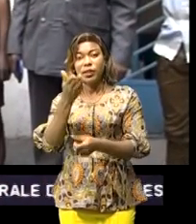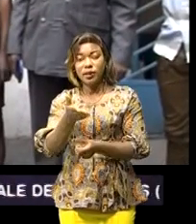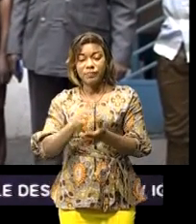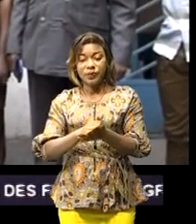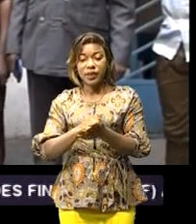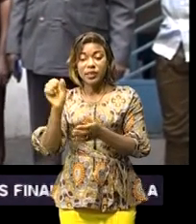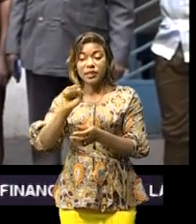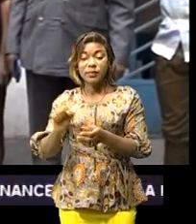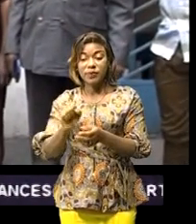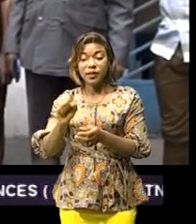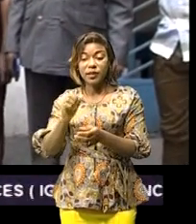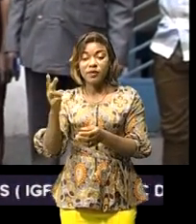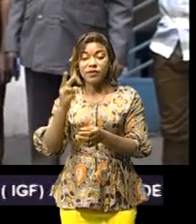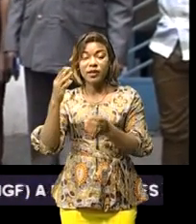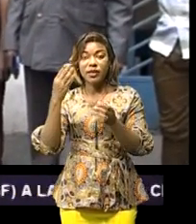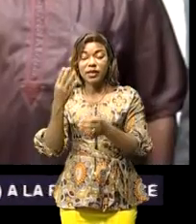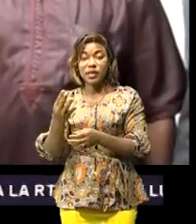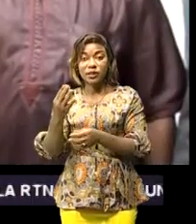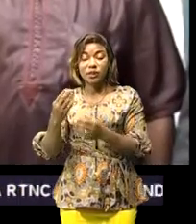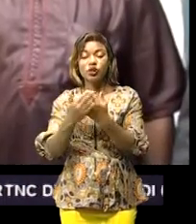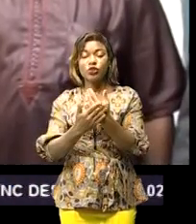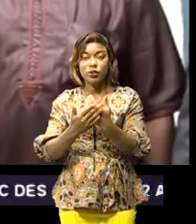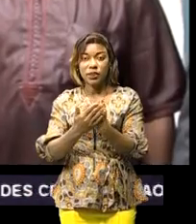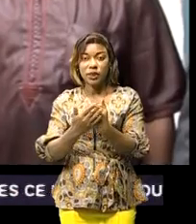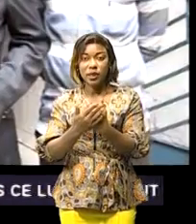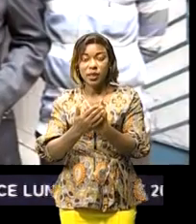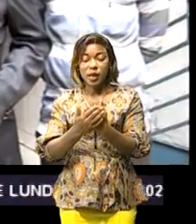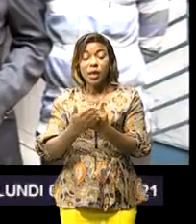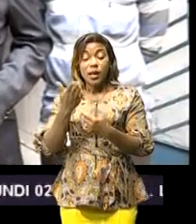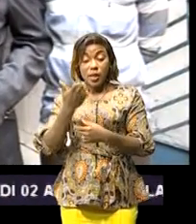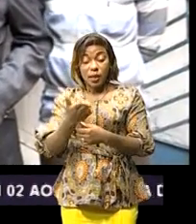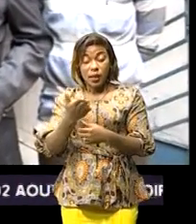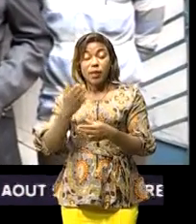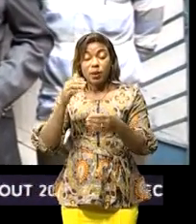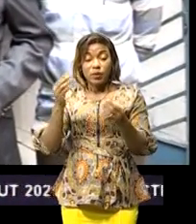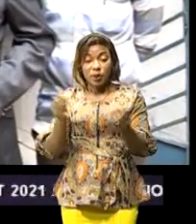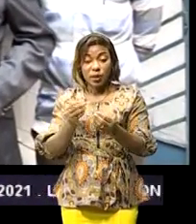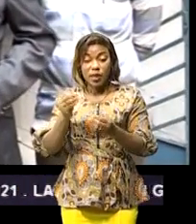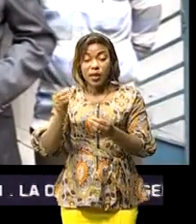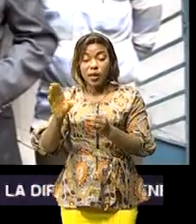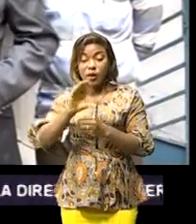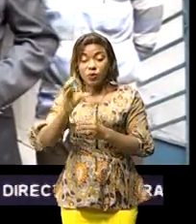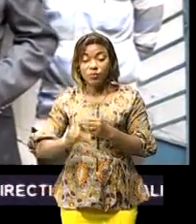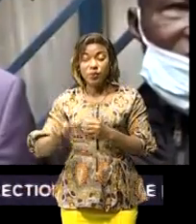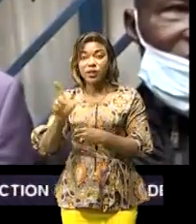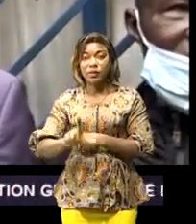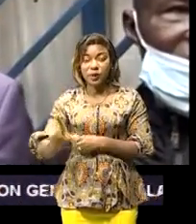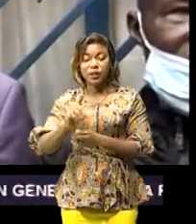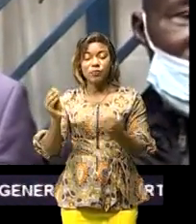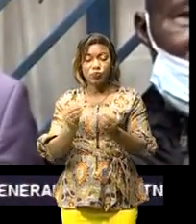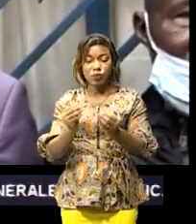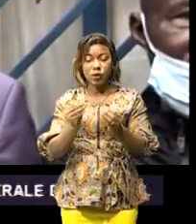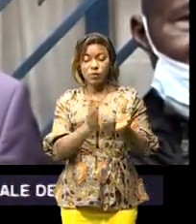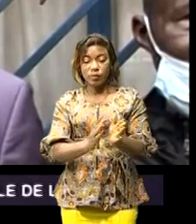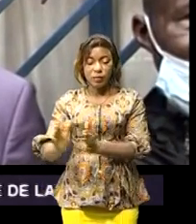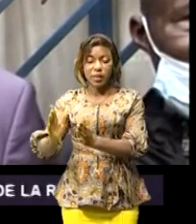samedi 24 juillet 2021, à son siège de Kingabwa, poids lourd dans la commune de Limété. C'était pour préparer